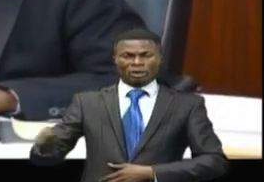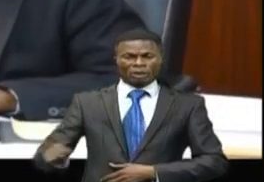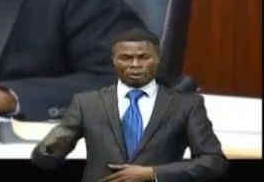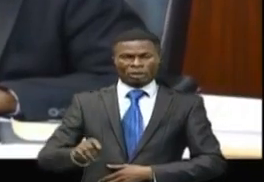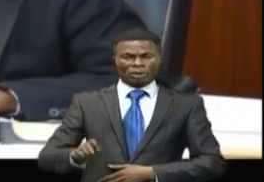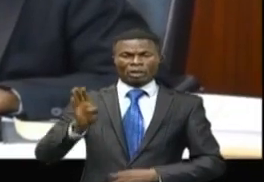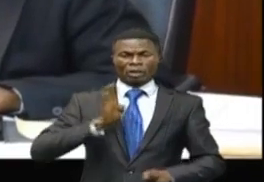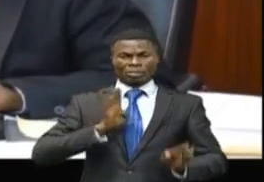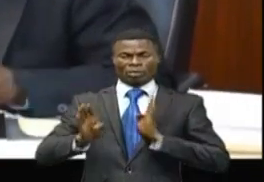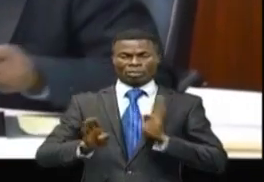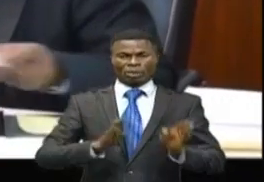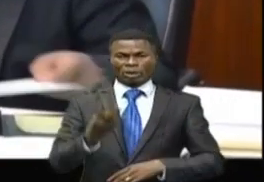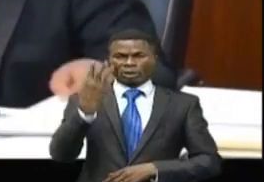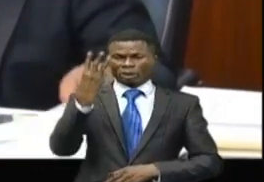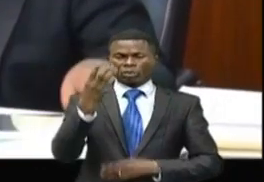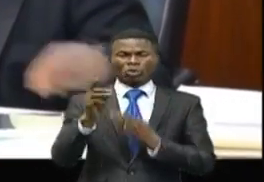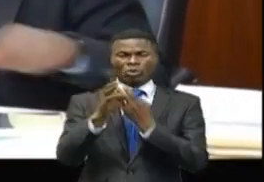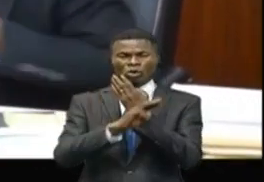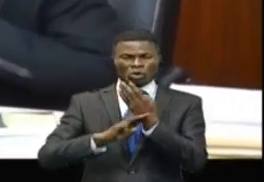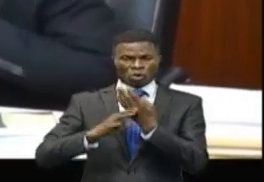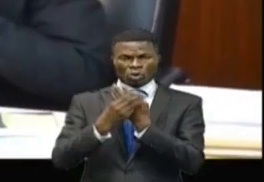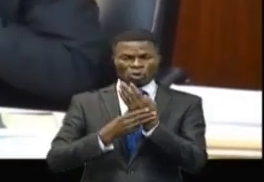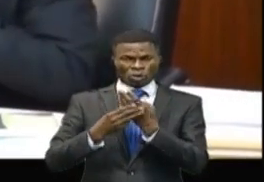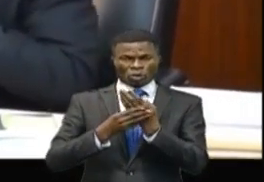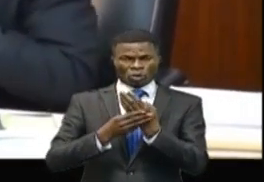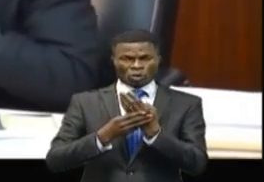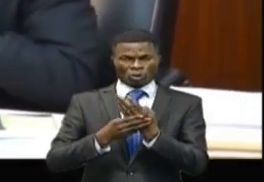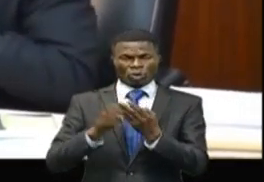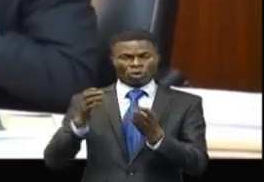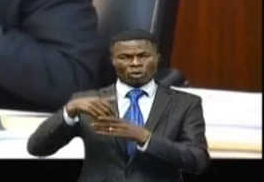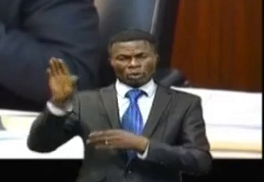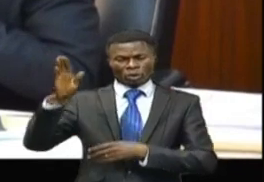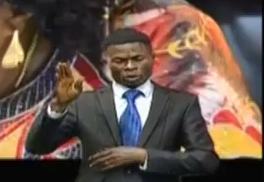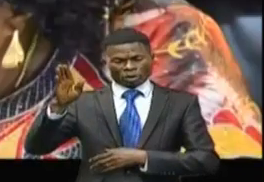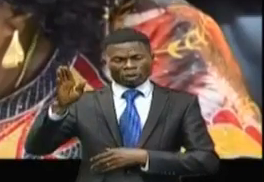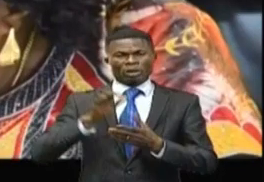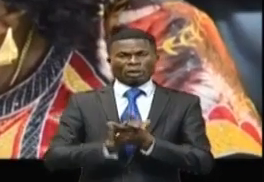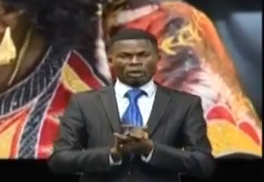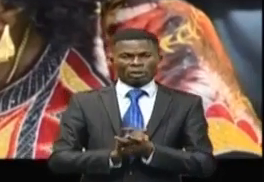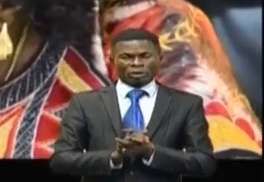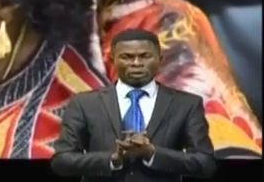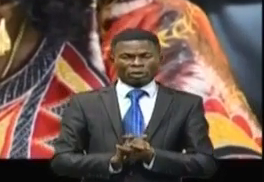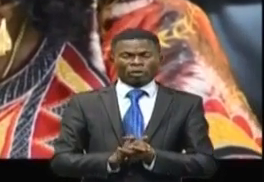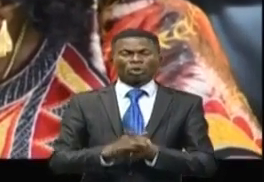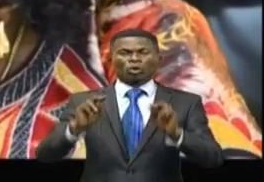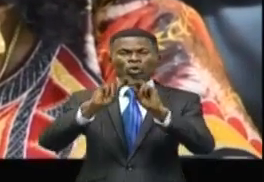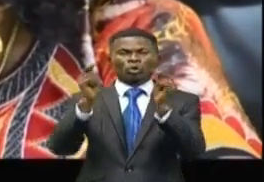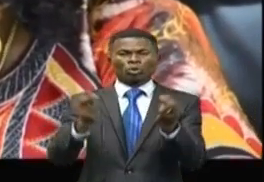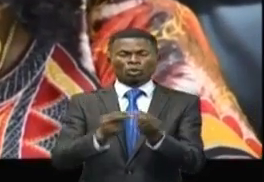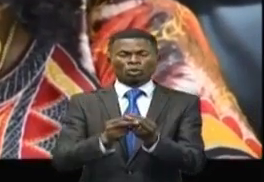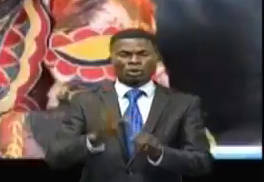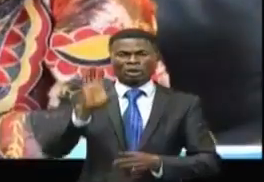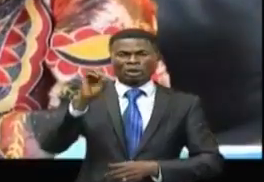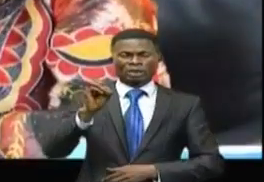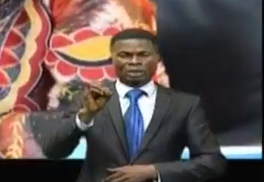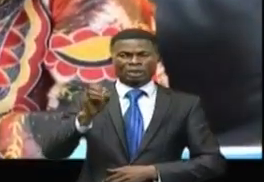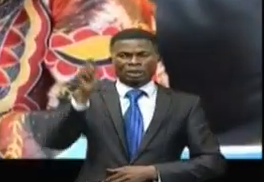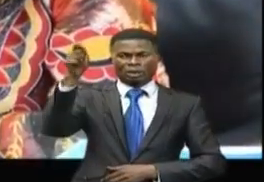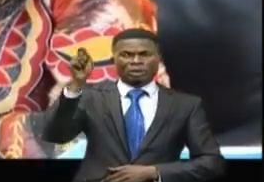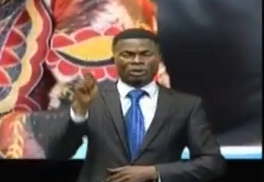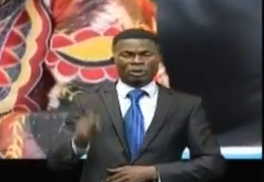le 3 août départ de la localité montagne là pour bny d'un convoi avec 50 éléments en ce